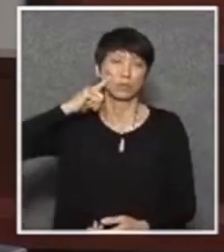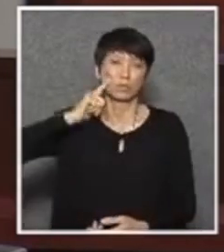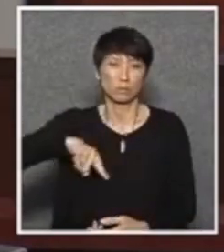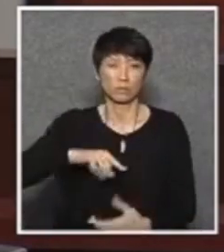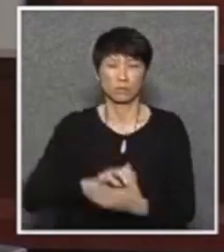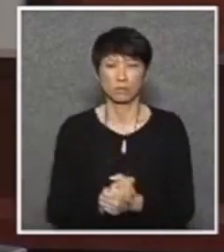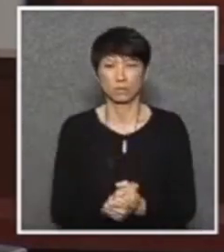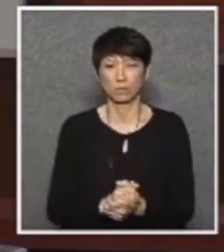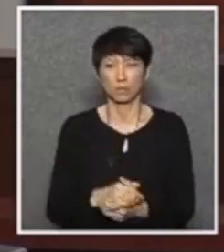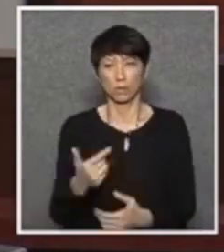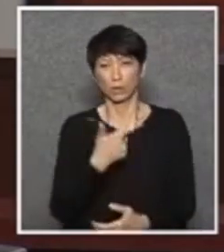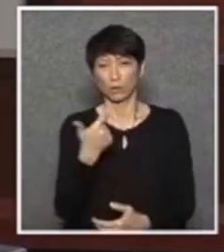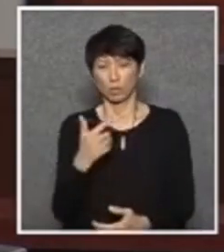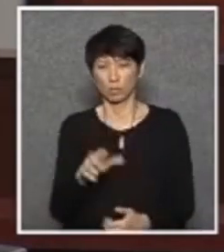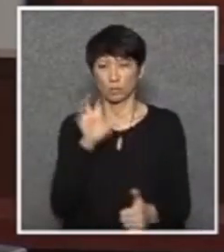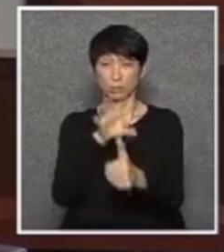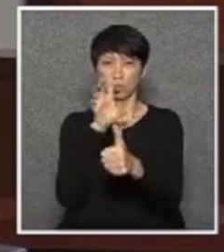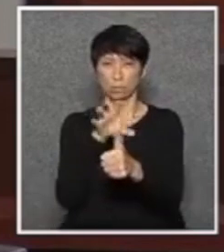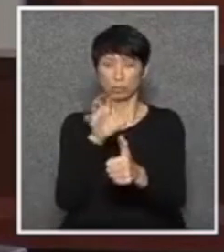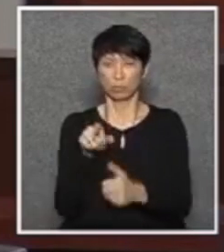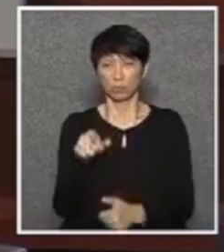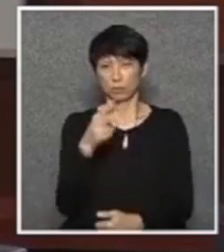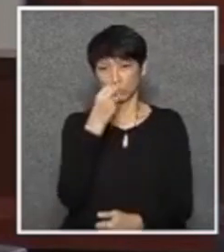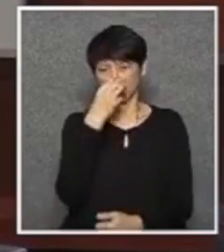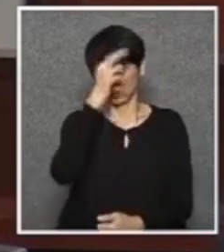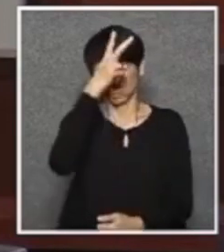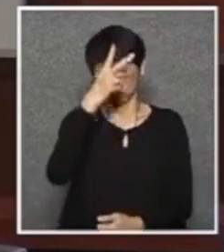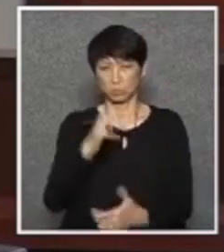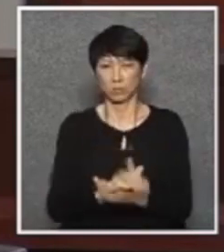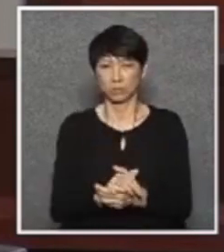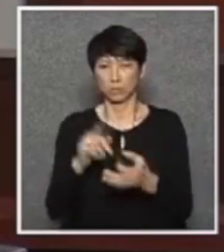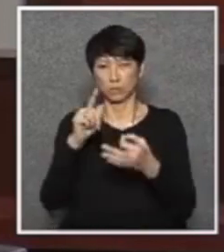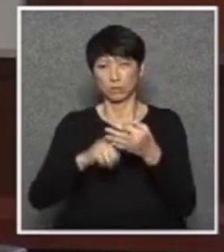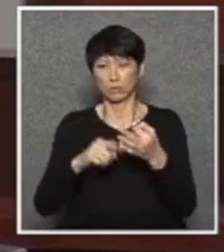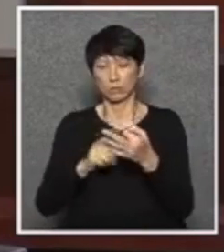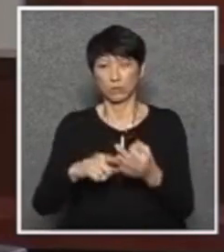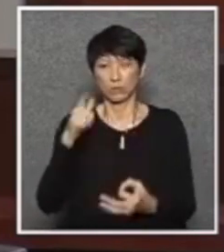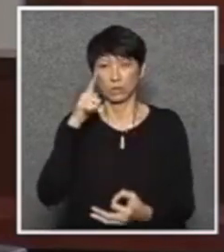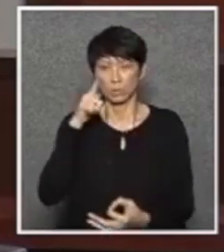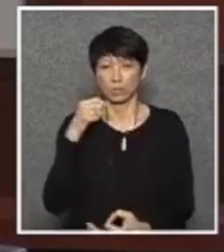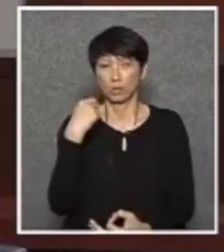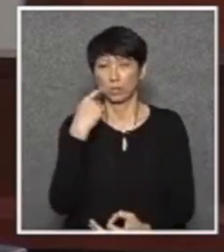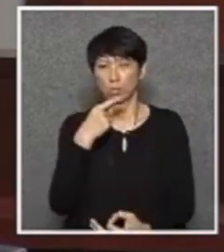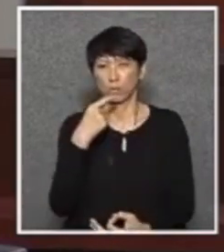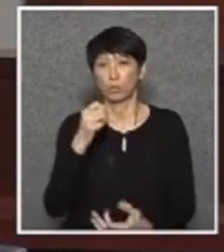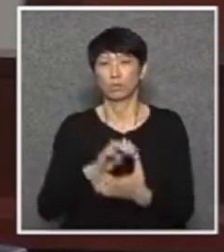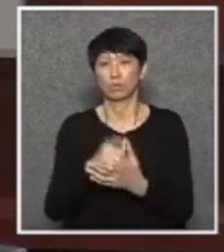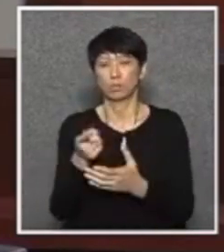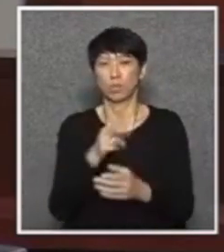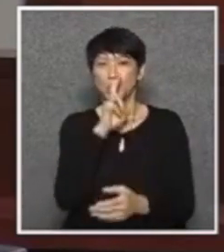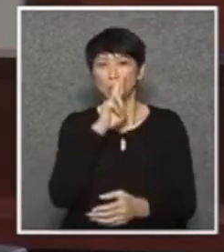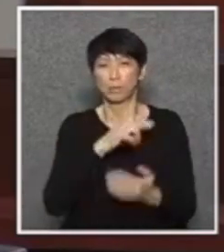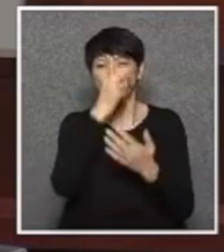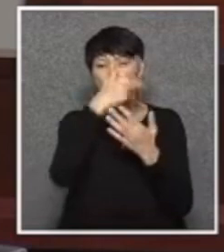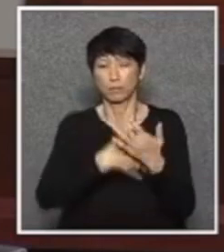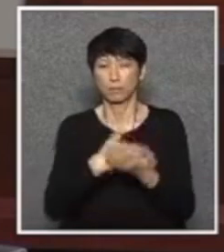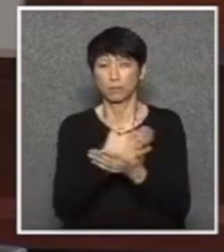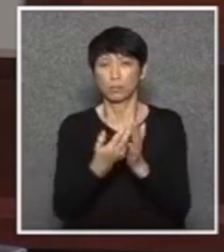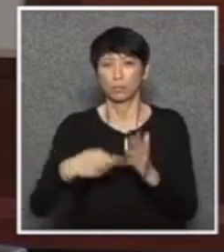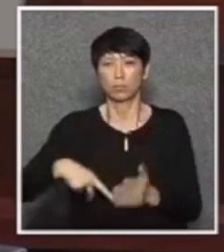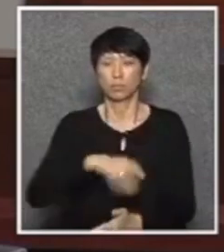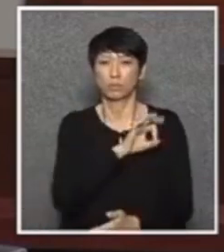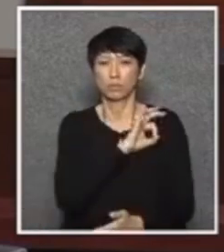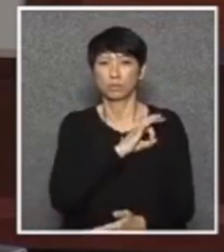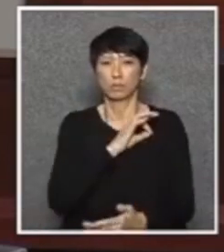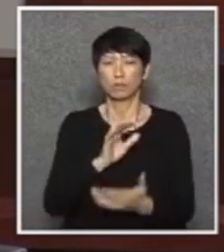撲出來痛罵這個特區政府。李鵬飛和黃永平指出，保密制只是保障各行會成員立場